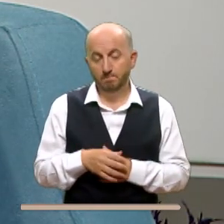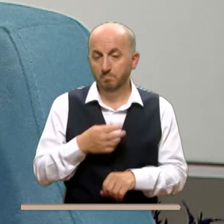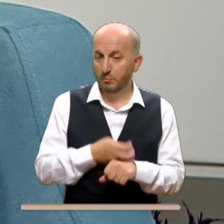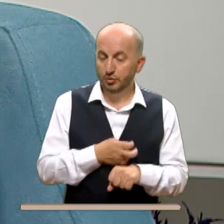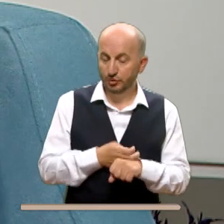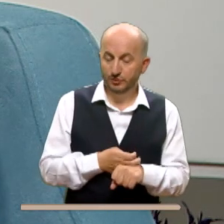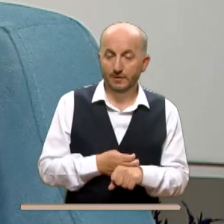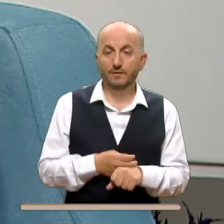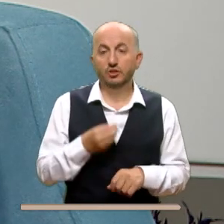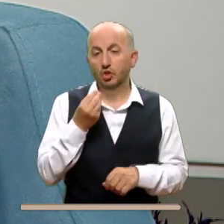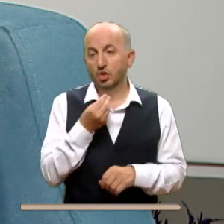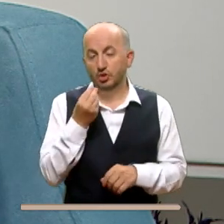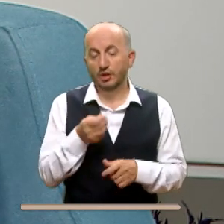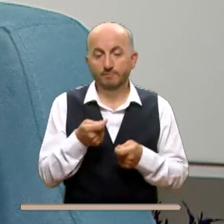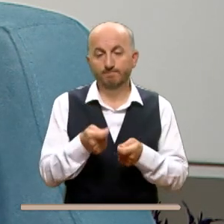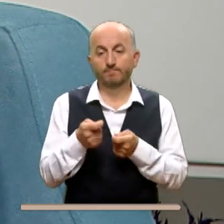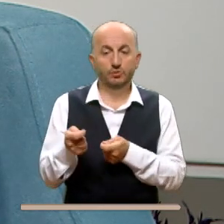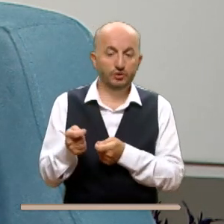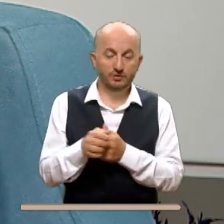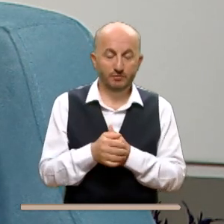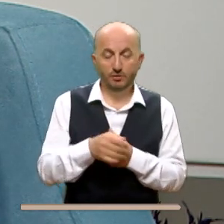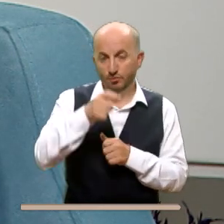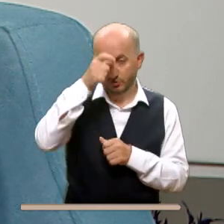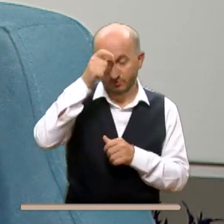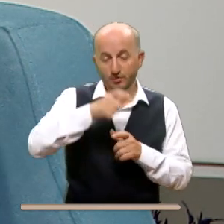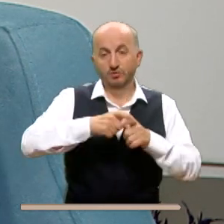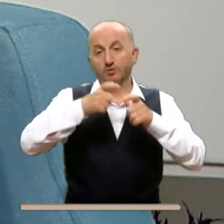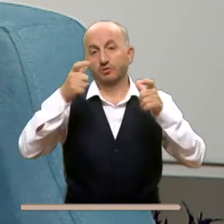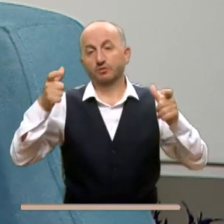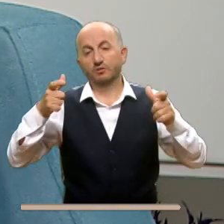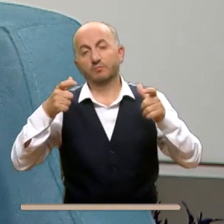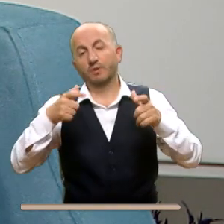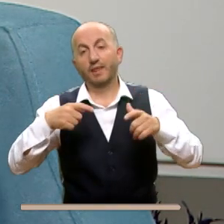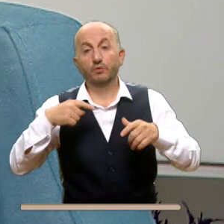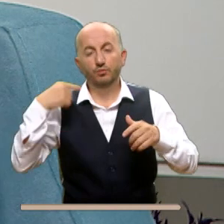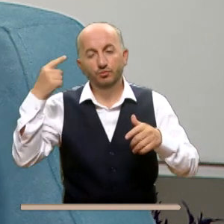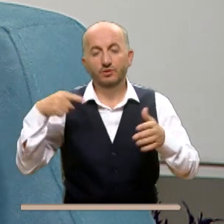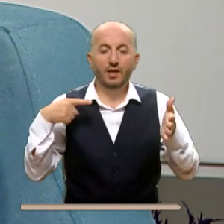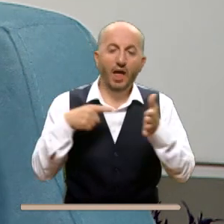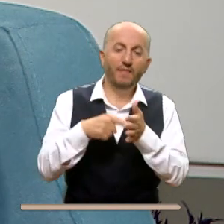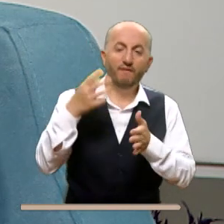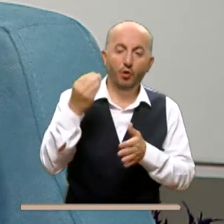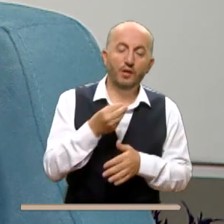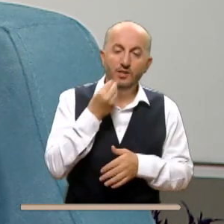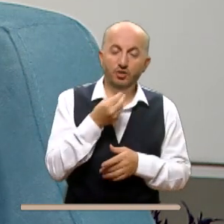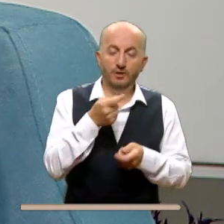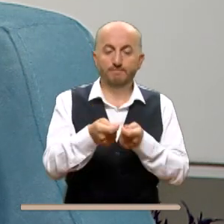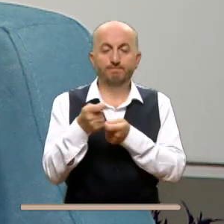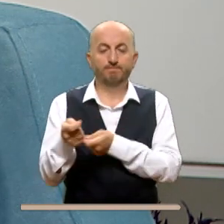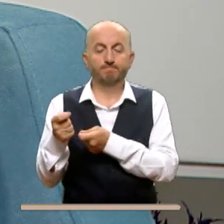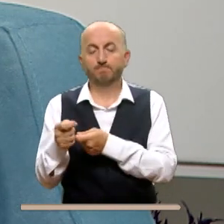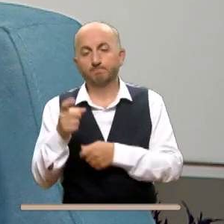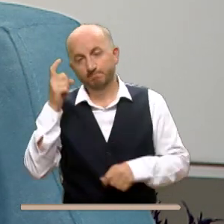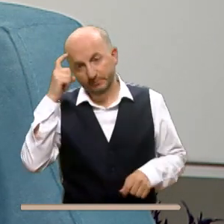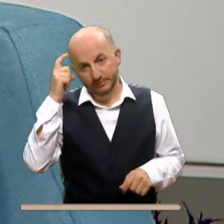başarılı gençler yetiştirmek, ülkemizi geliştirme kaygısı olan, derdi olan gençler yetiştirmek,